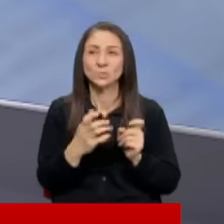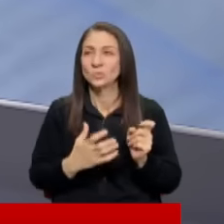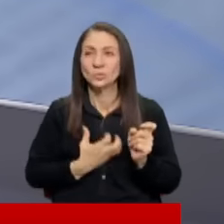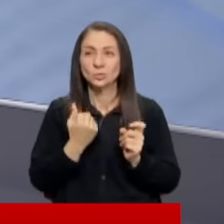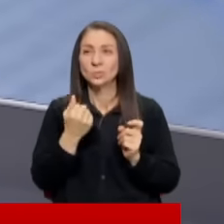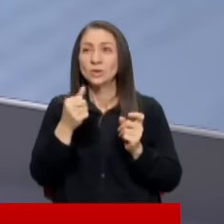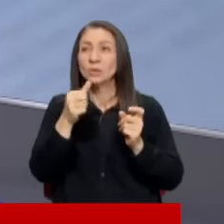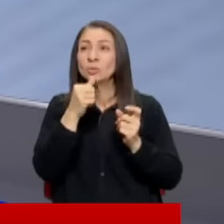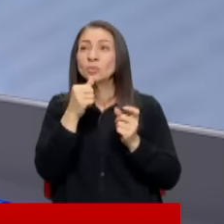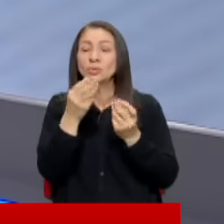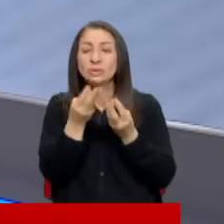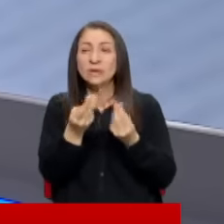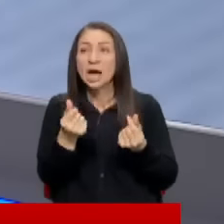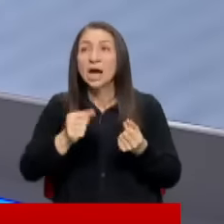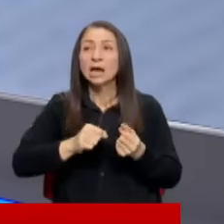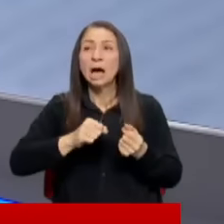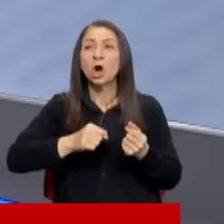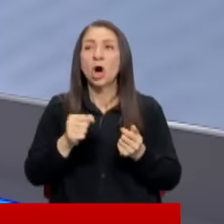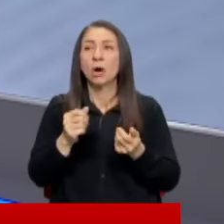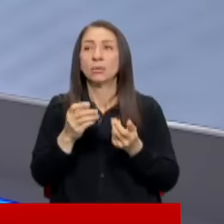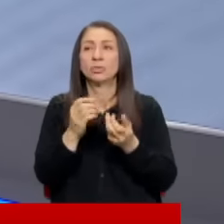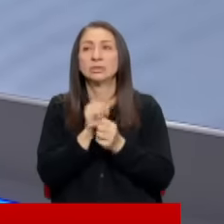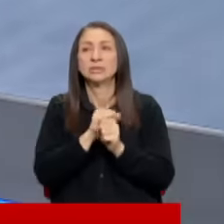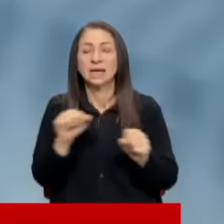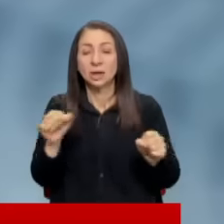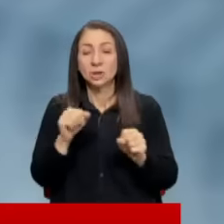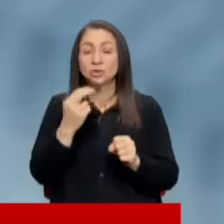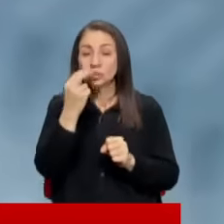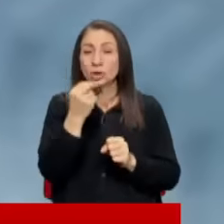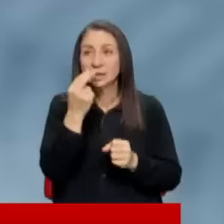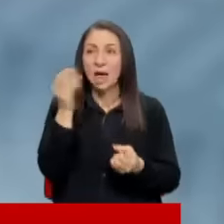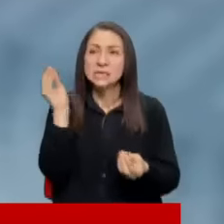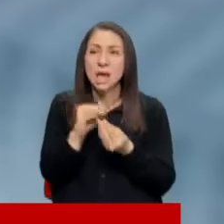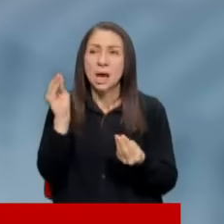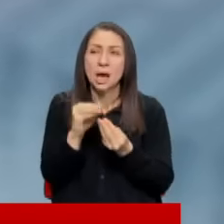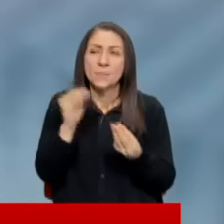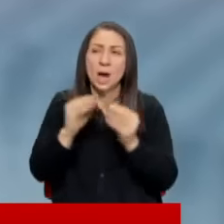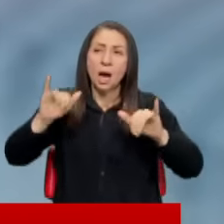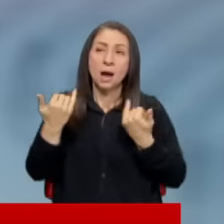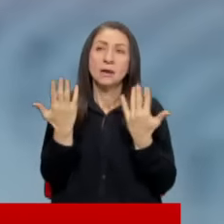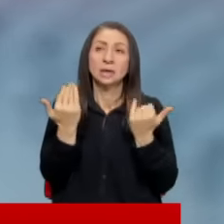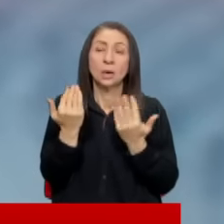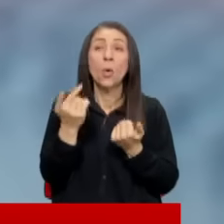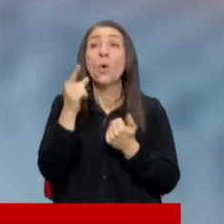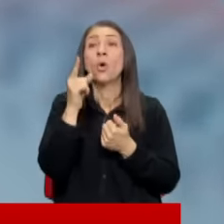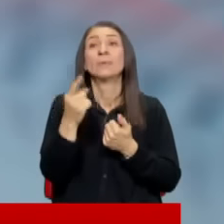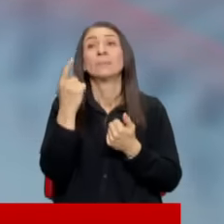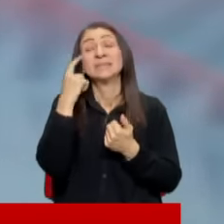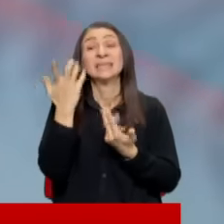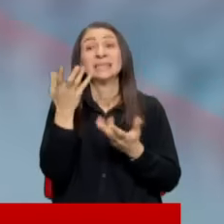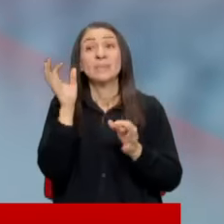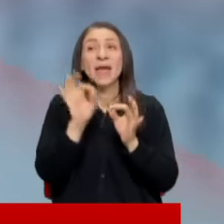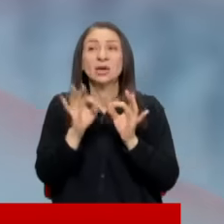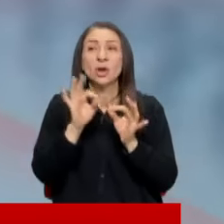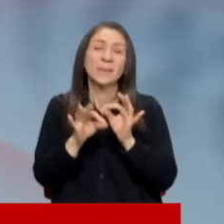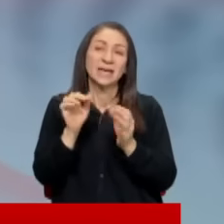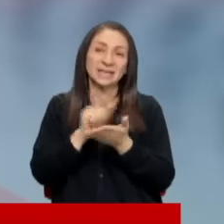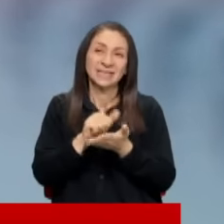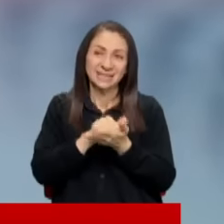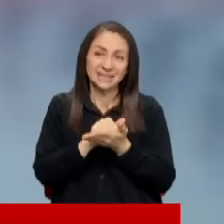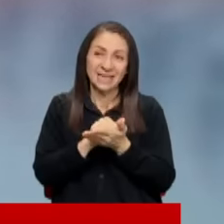Maalesef kuraklık kakaoyu vurdu. Çikolataya da zam yağacak. Onun bilgisi Nasıl Bir Ekonomi